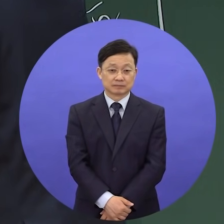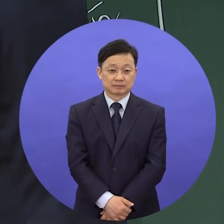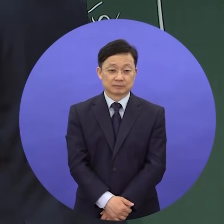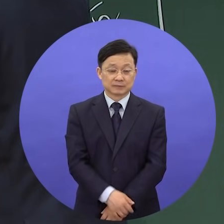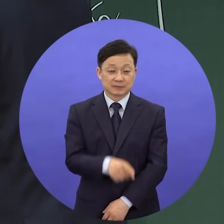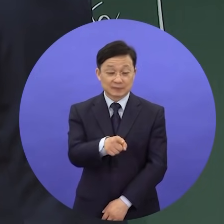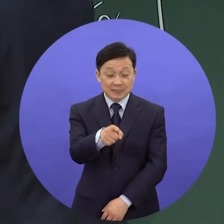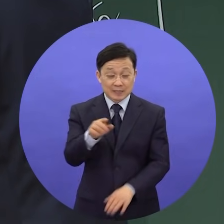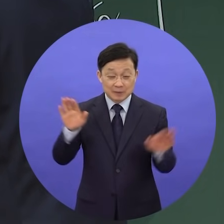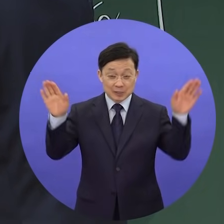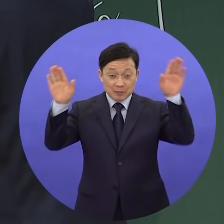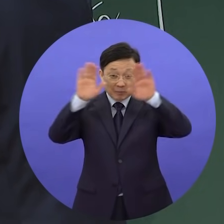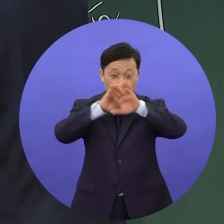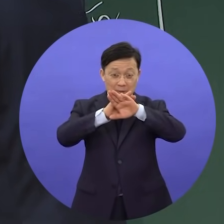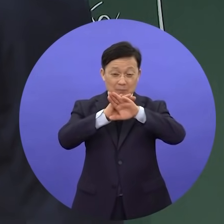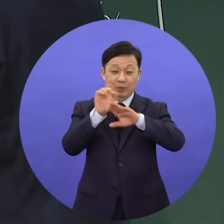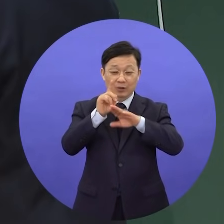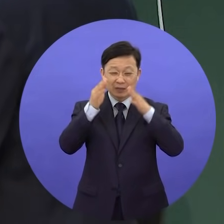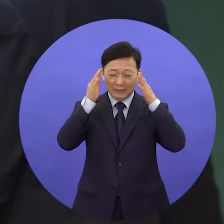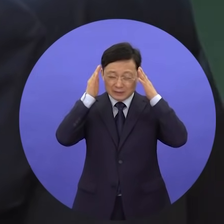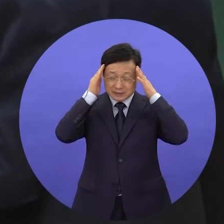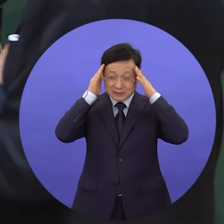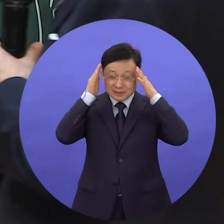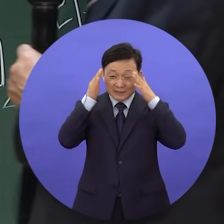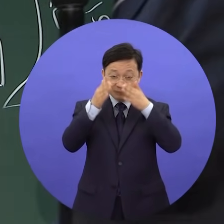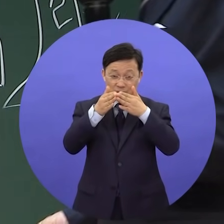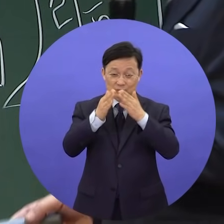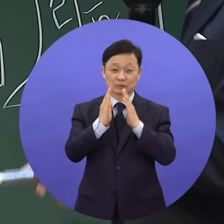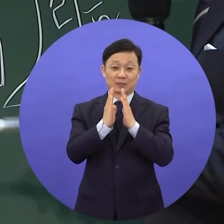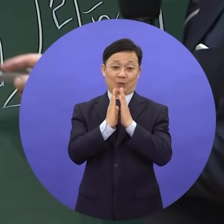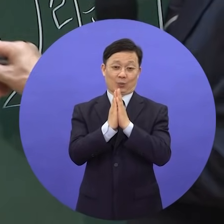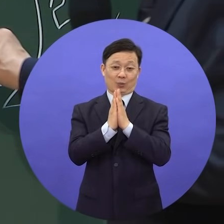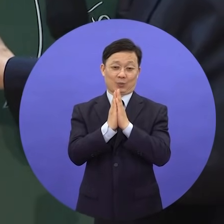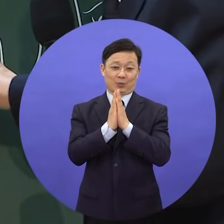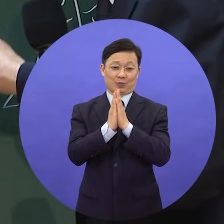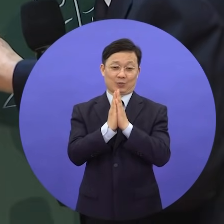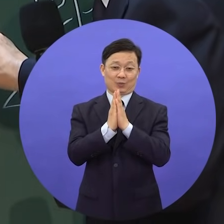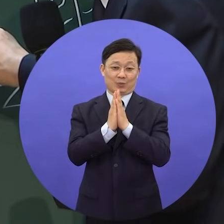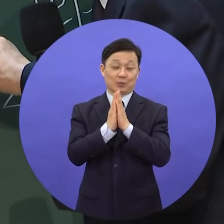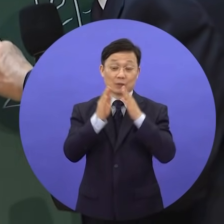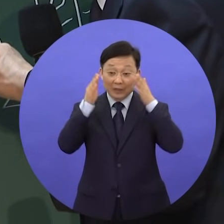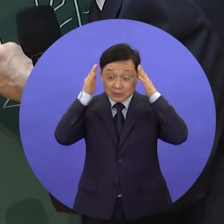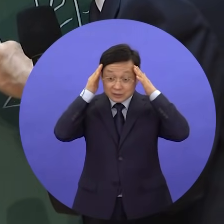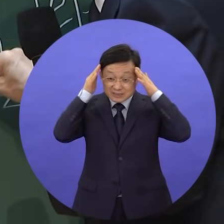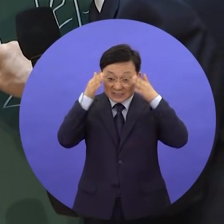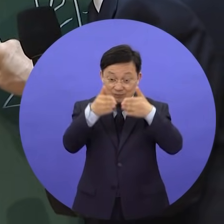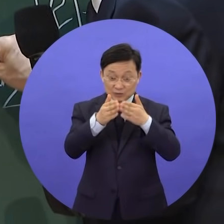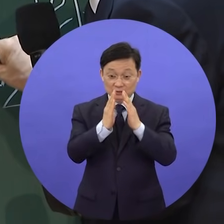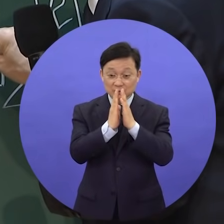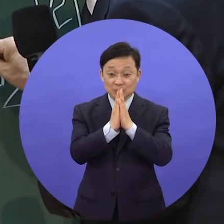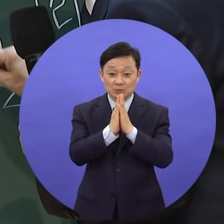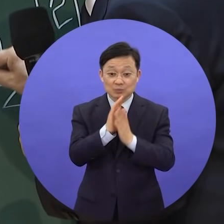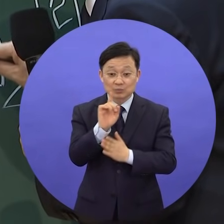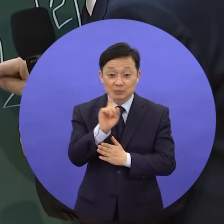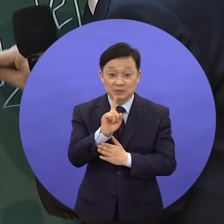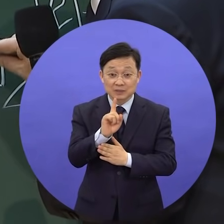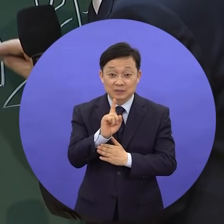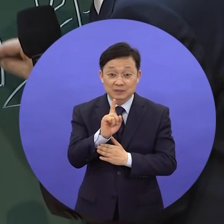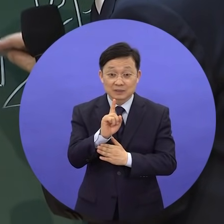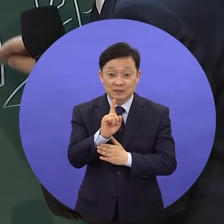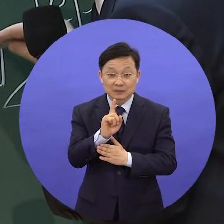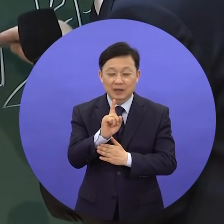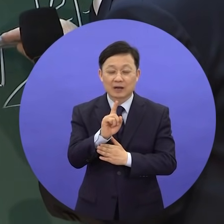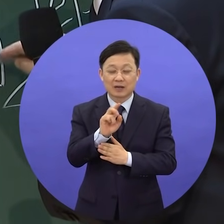집중한 기도라. That we call this concentrated prayer. 조금 더 표현해 볼게요. Then let me try expressing this a little bit further. 아주